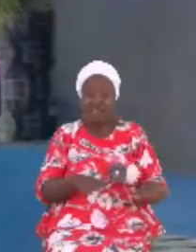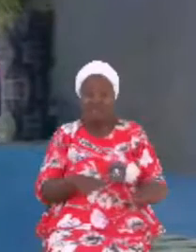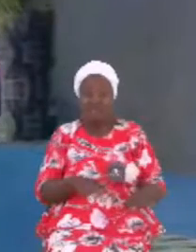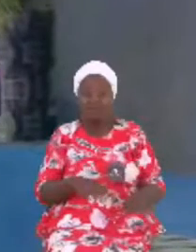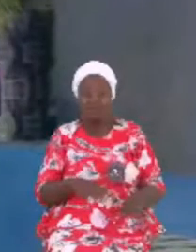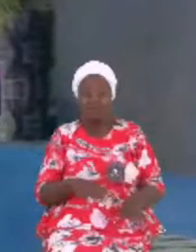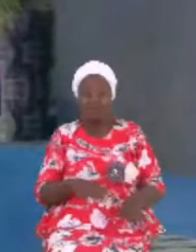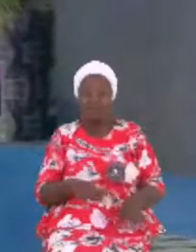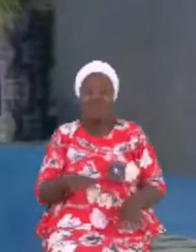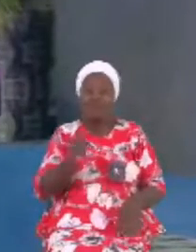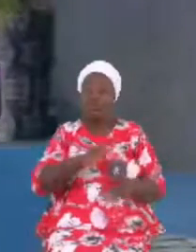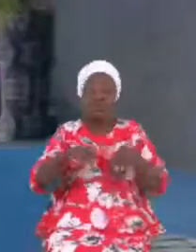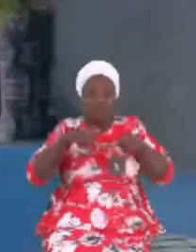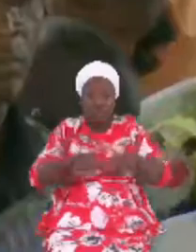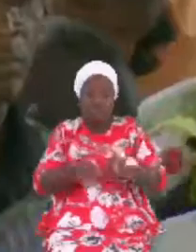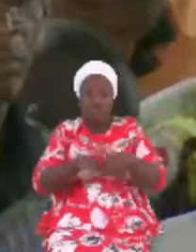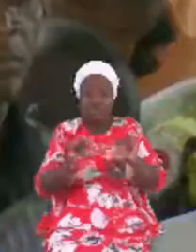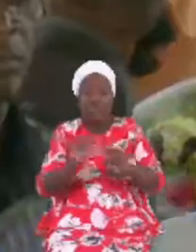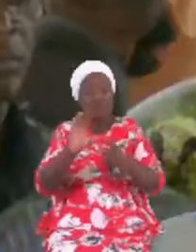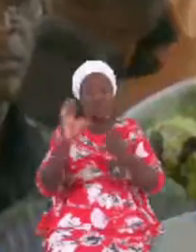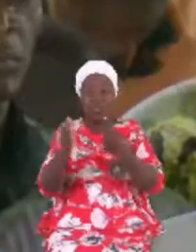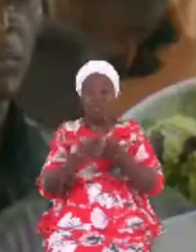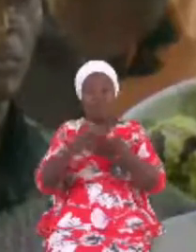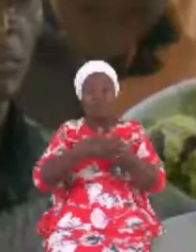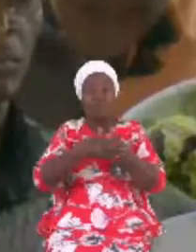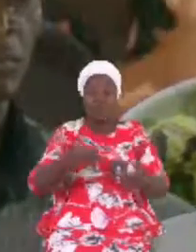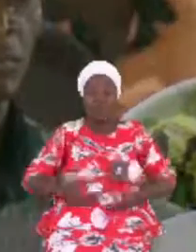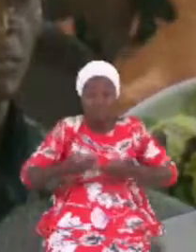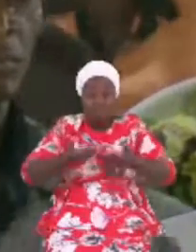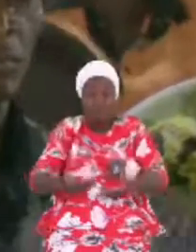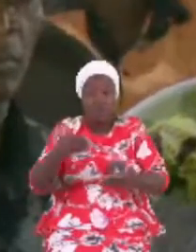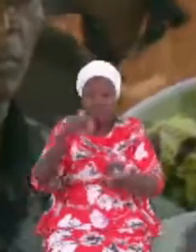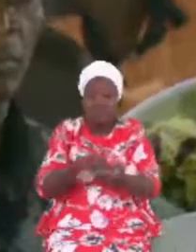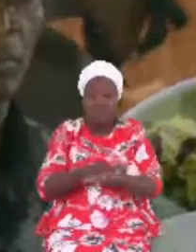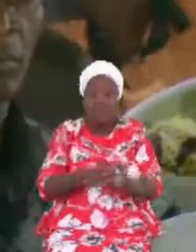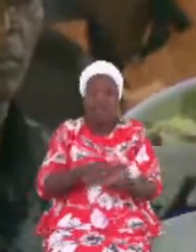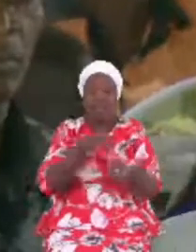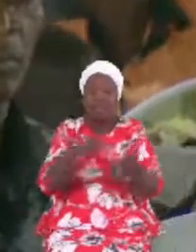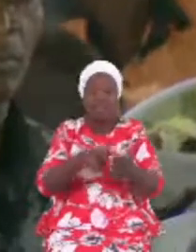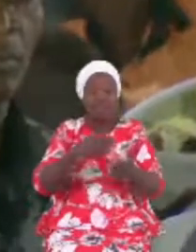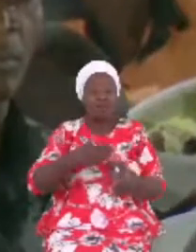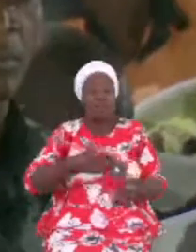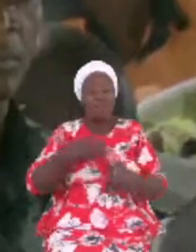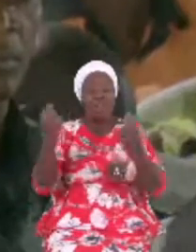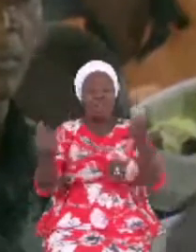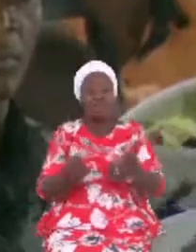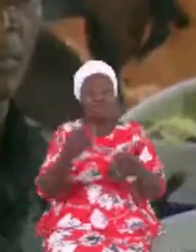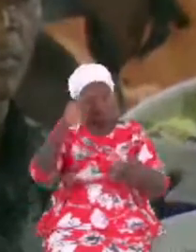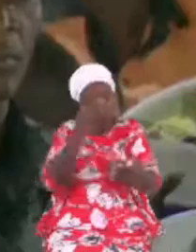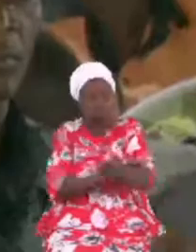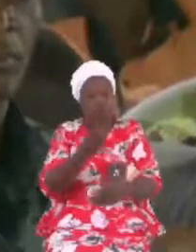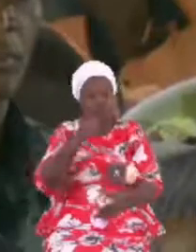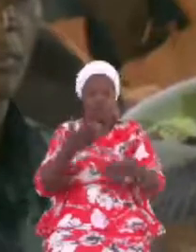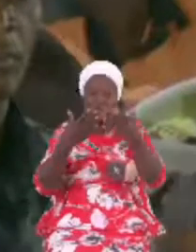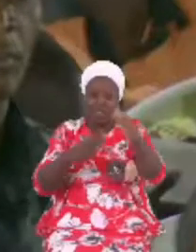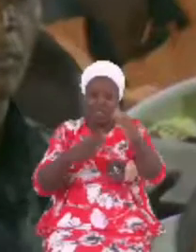Il ne demeure plus dans la même condition. Après être né de nouveau, mon fils que voici était mort. Et il est revenu à